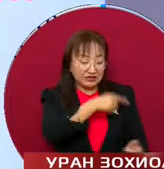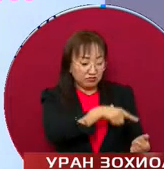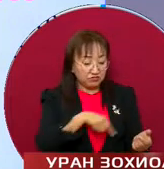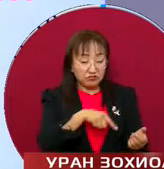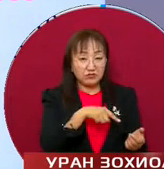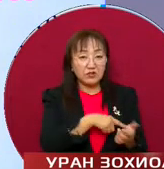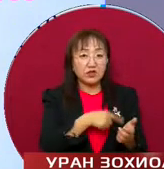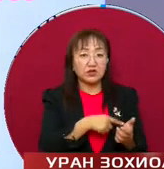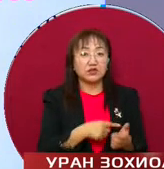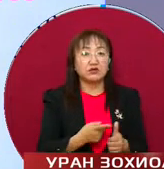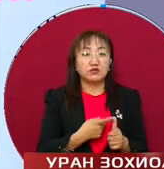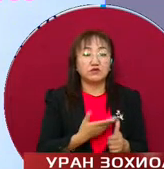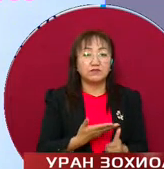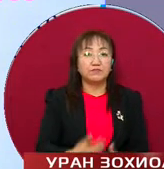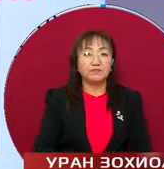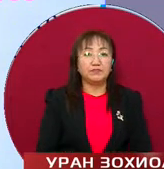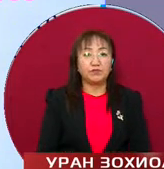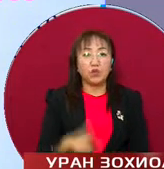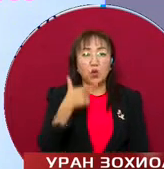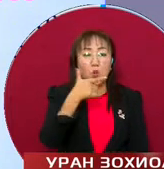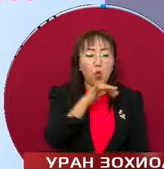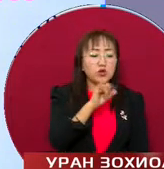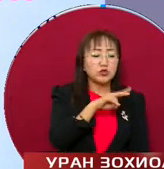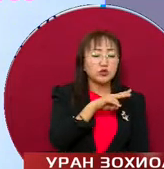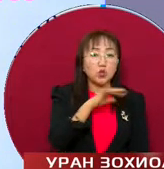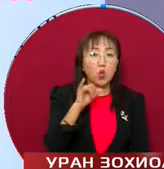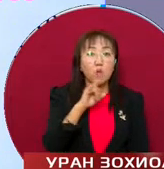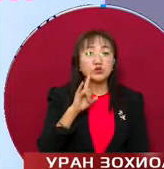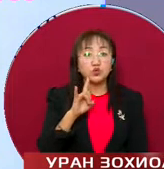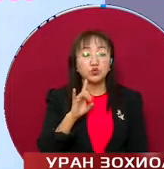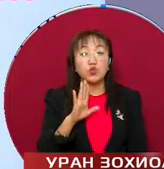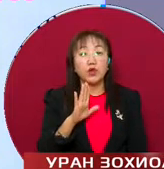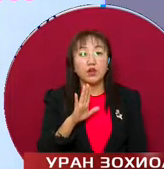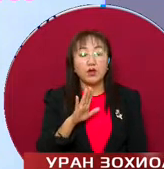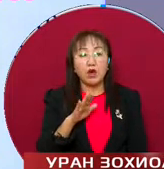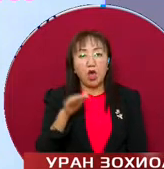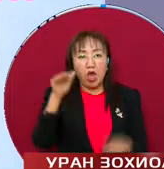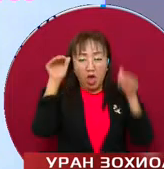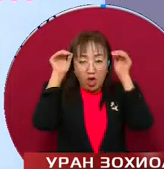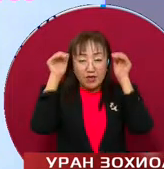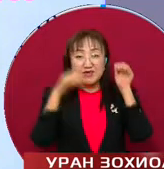За гулууц гэж бог малын дэлгээгүй бүтэн мах.